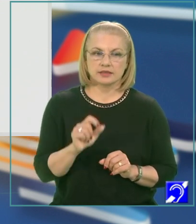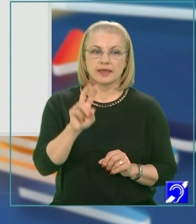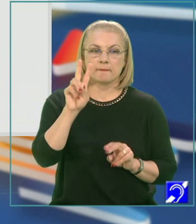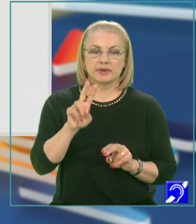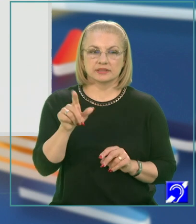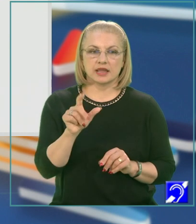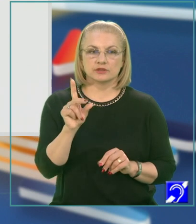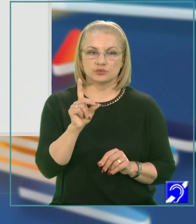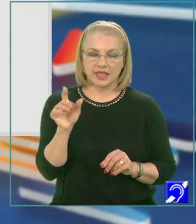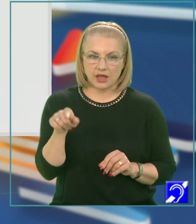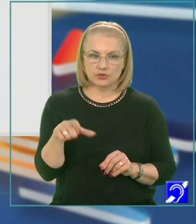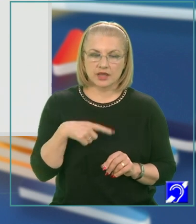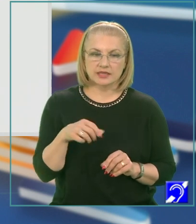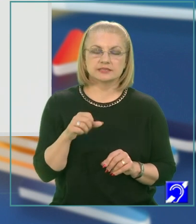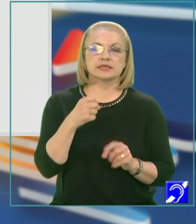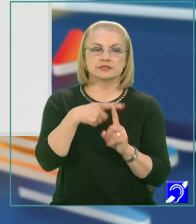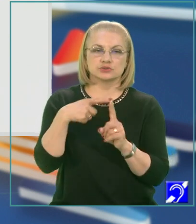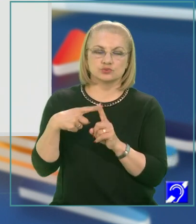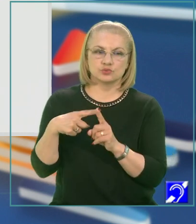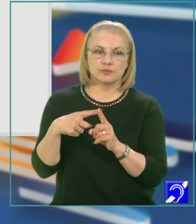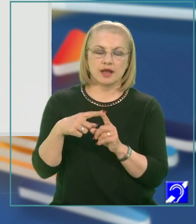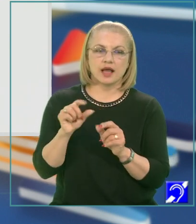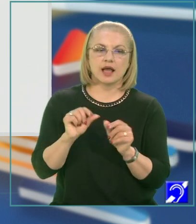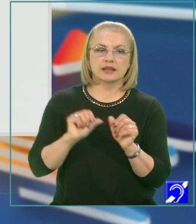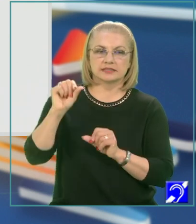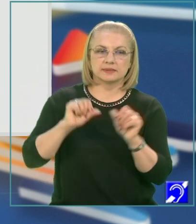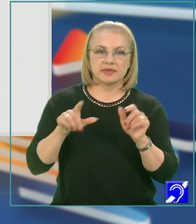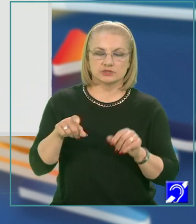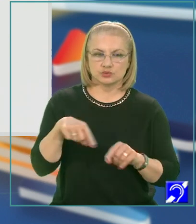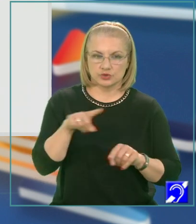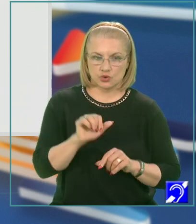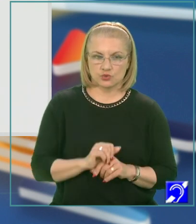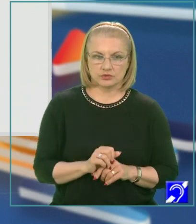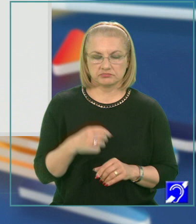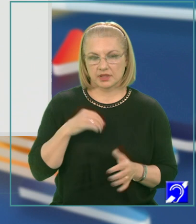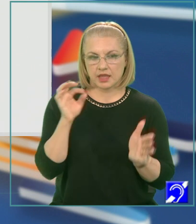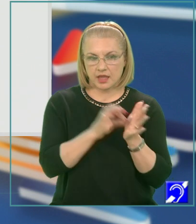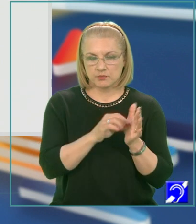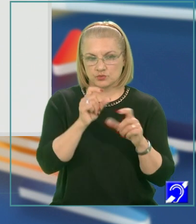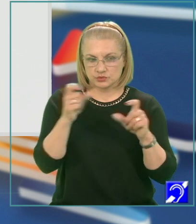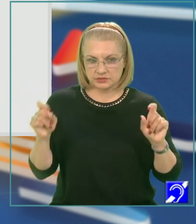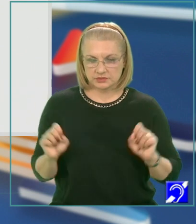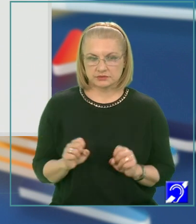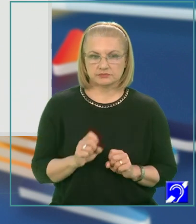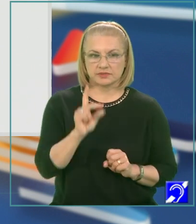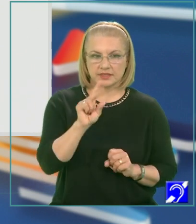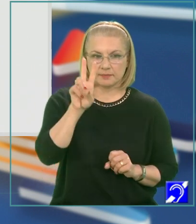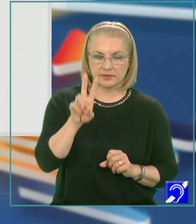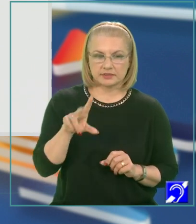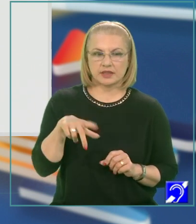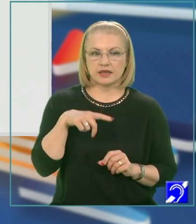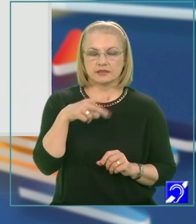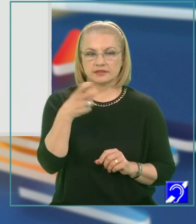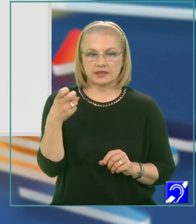pătratelor dimensiunilor lui. Ca atare, am și scris formula respectivă, da? De pătrat, unde